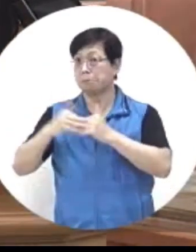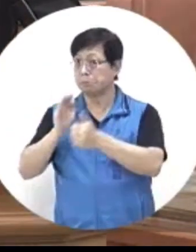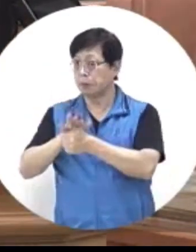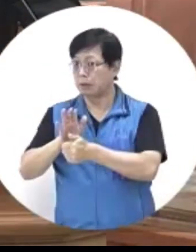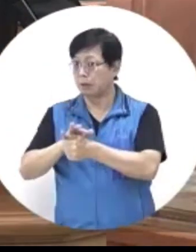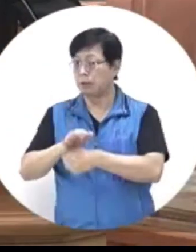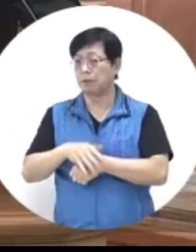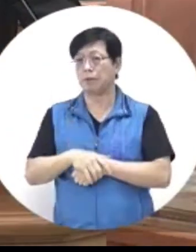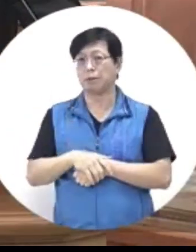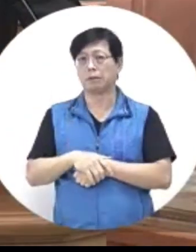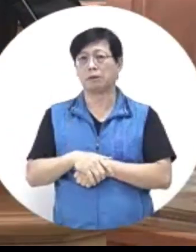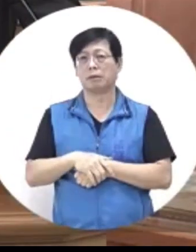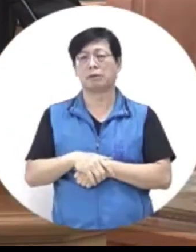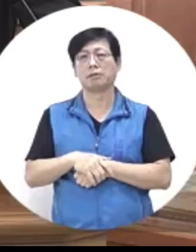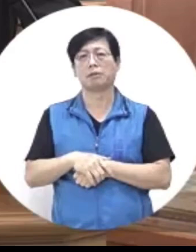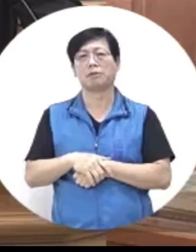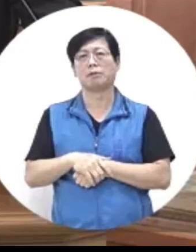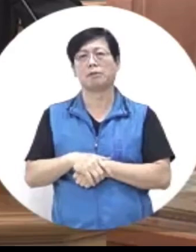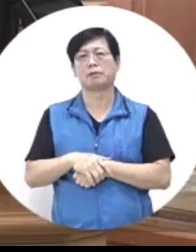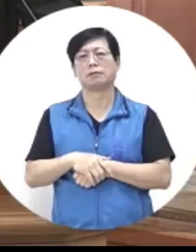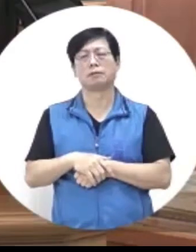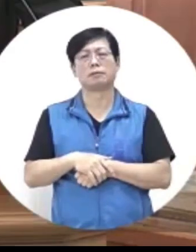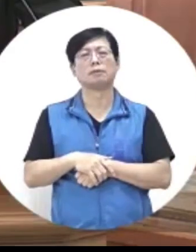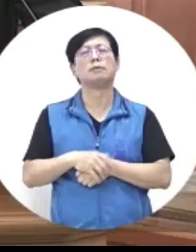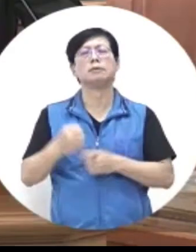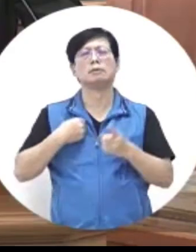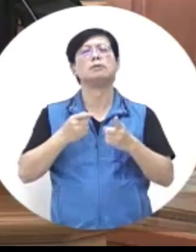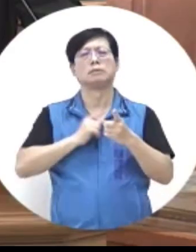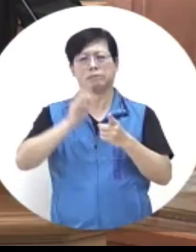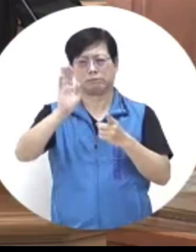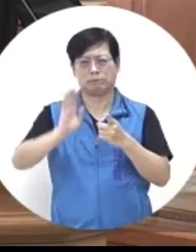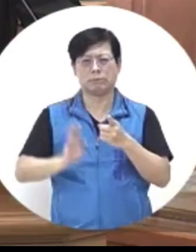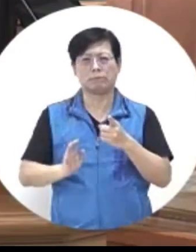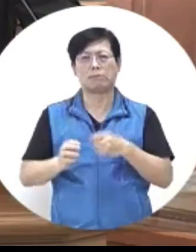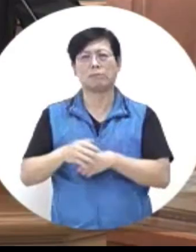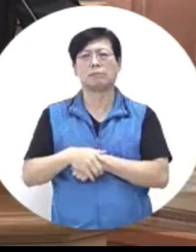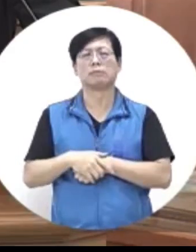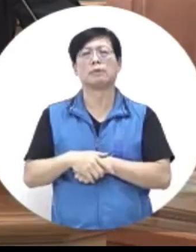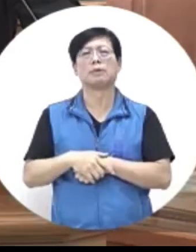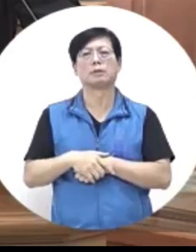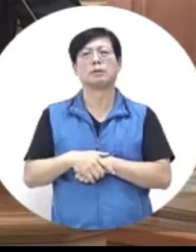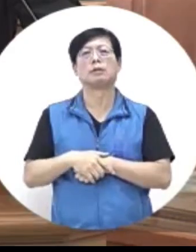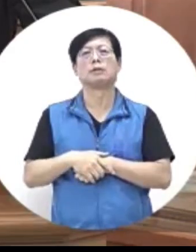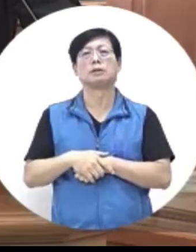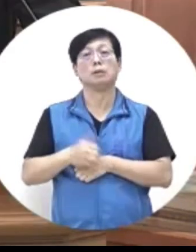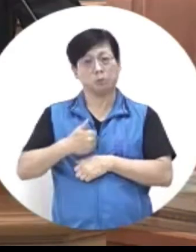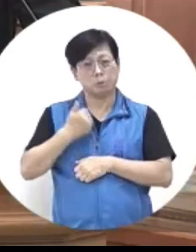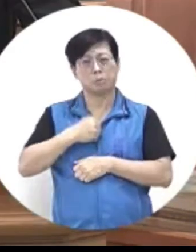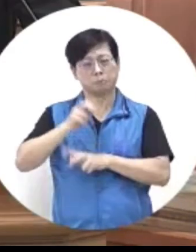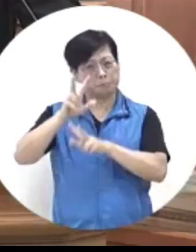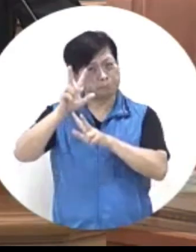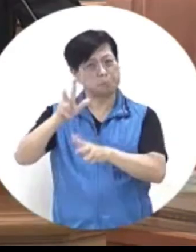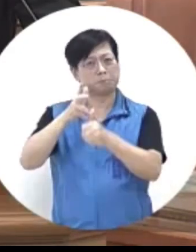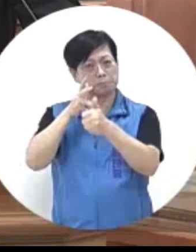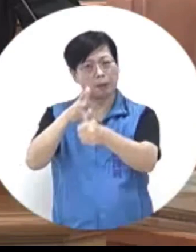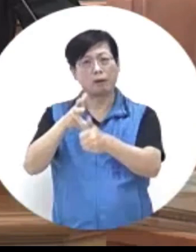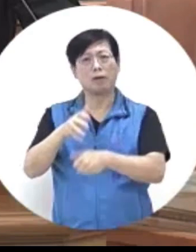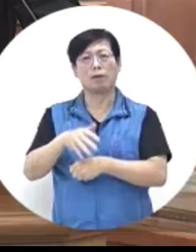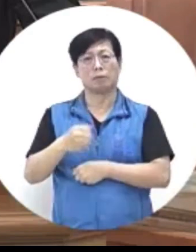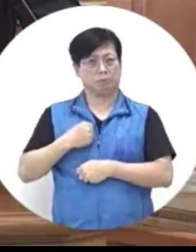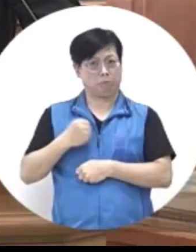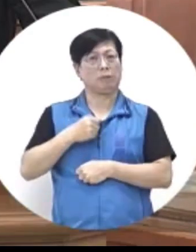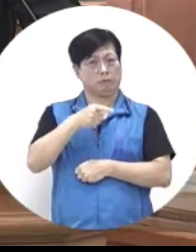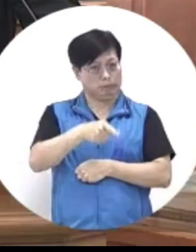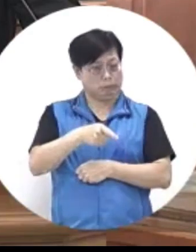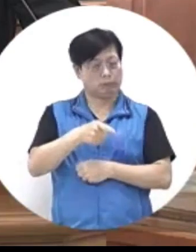会持续 的告知啊， 跟这个。 我讲你的态度哦， 家人联络， 我已经很直白的请教你。我了解你的